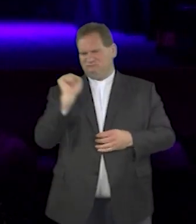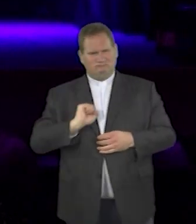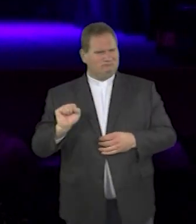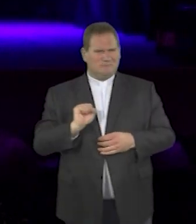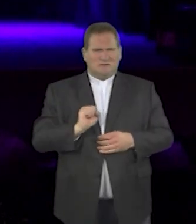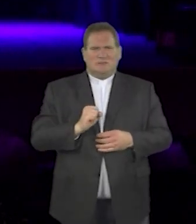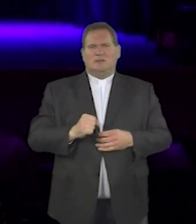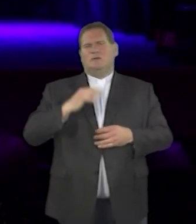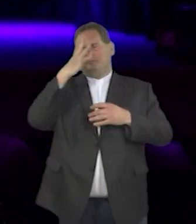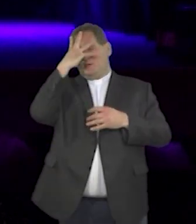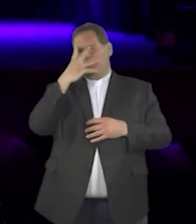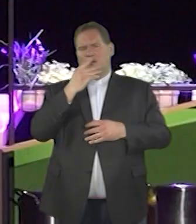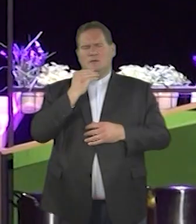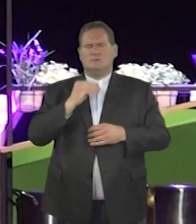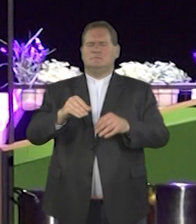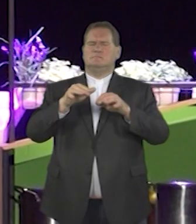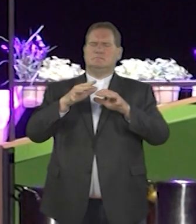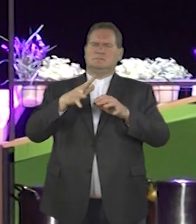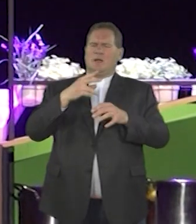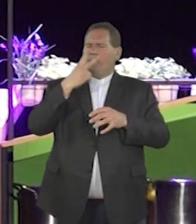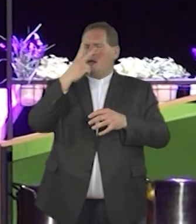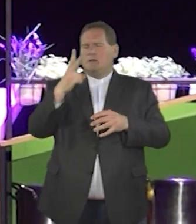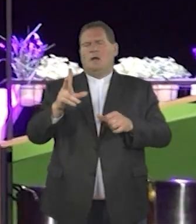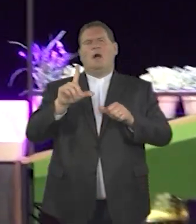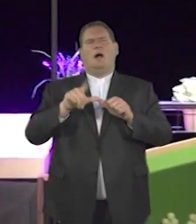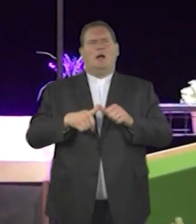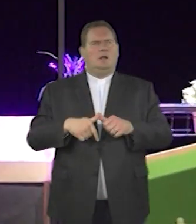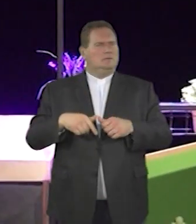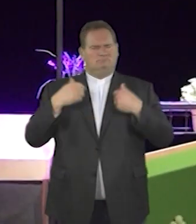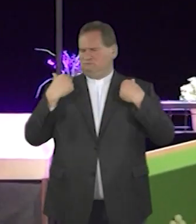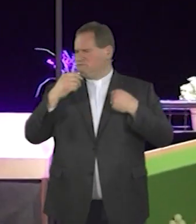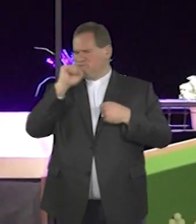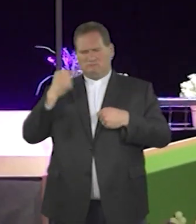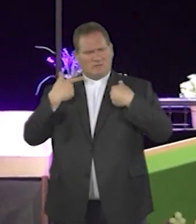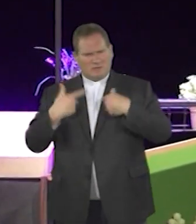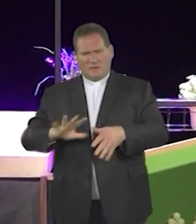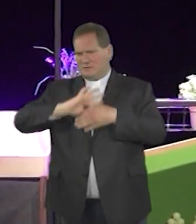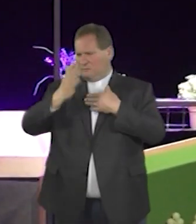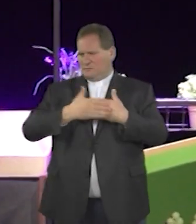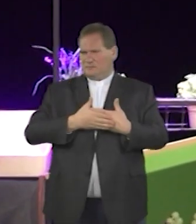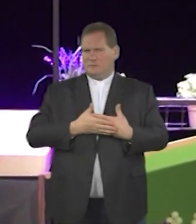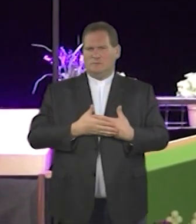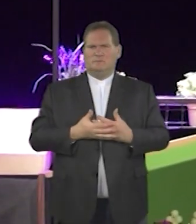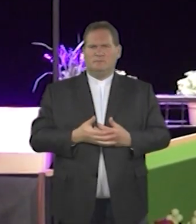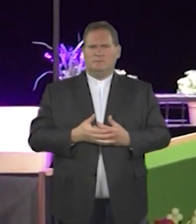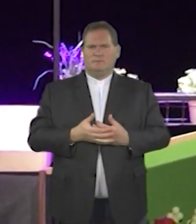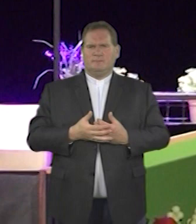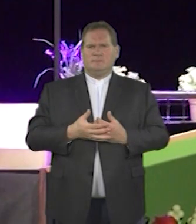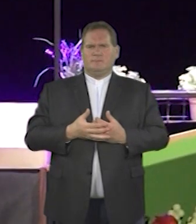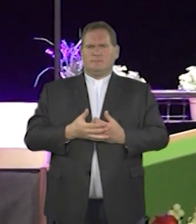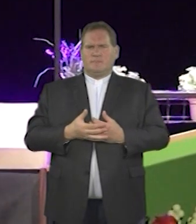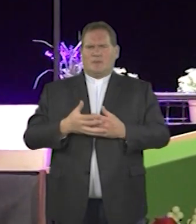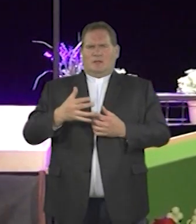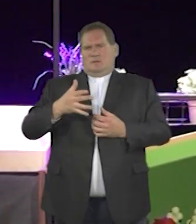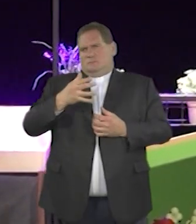wdziękom jej do woli nie mógł napatrzyć, ale nikt się o jej rękę nie chciał oświadczyć. Spatała się przez swą ciotkę i